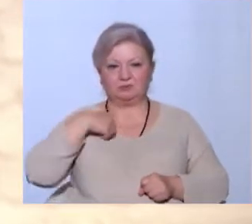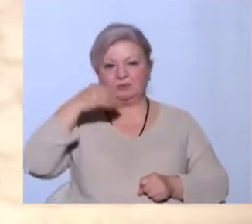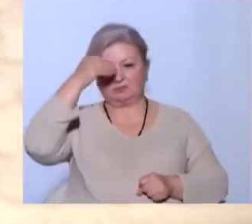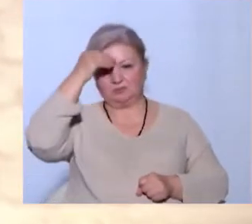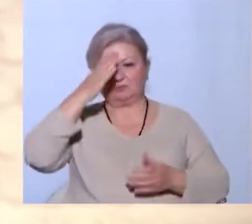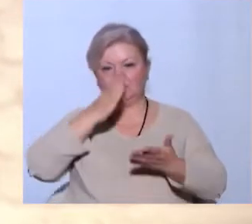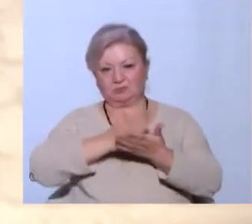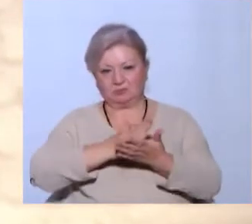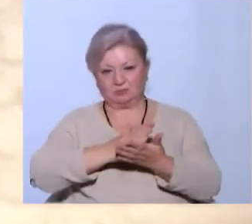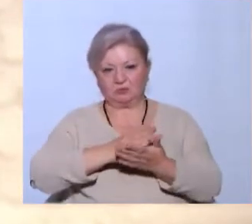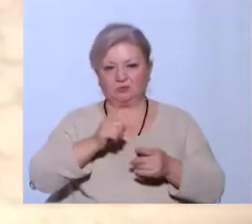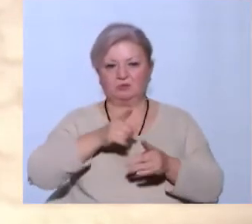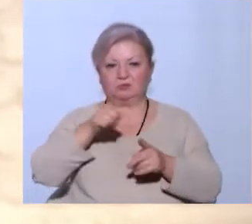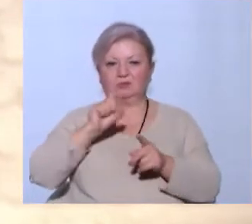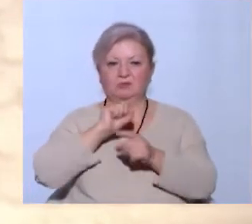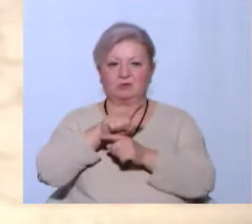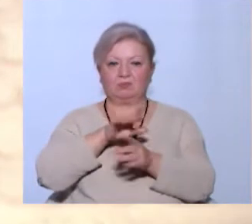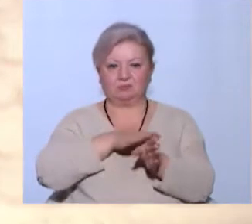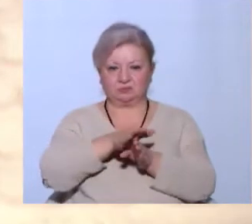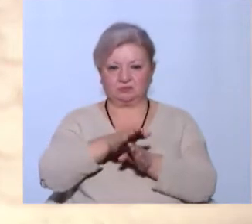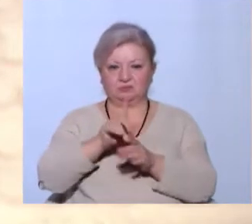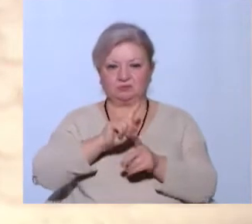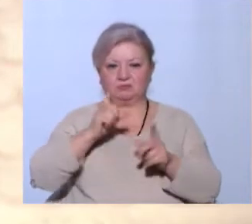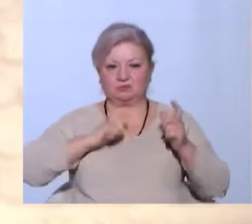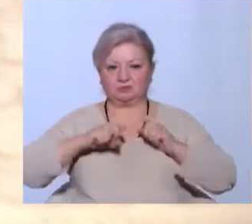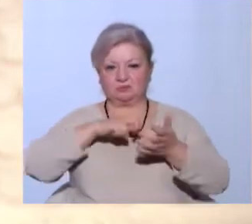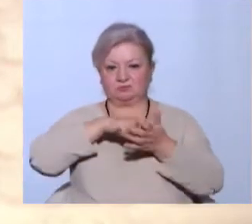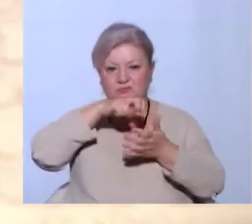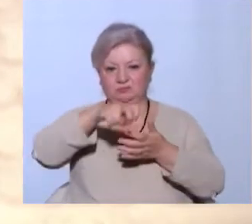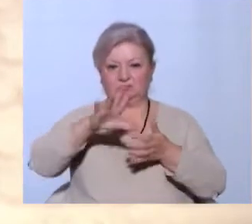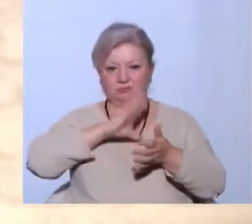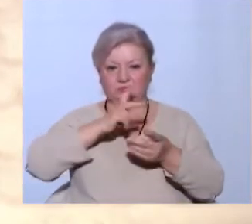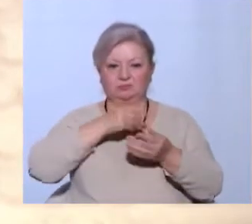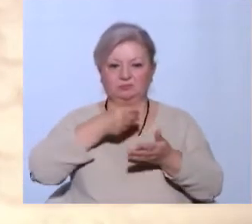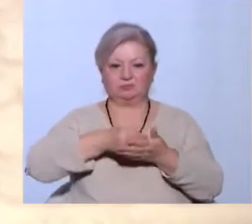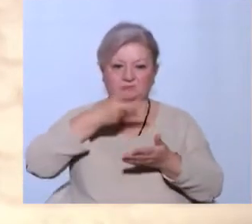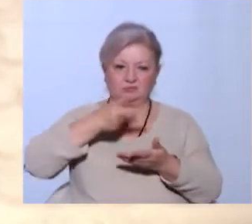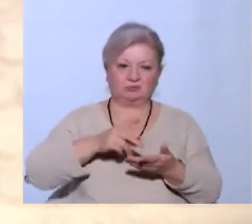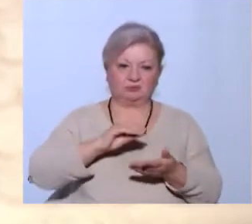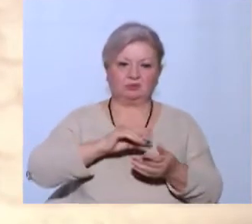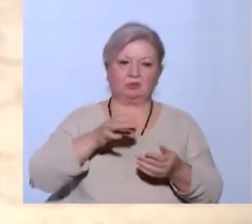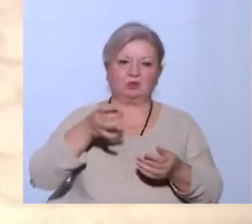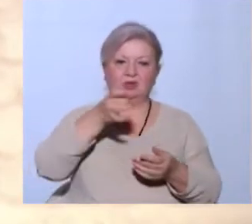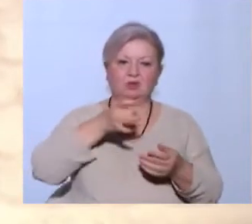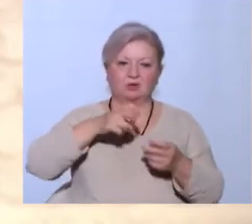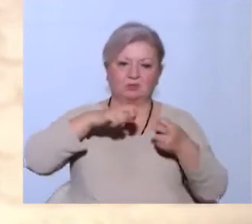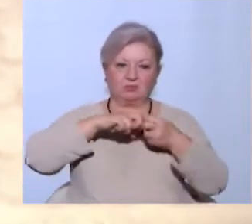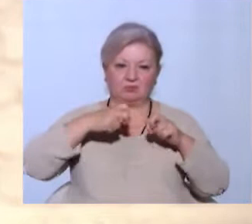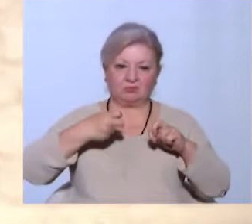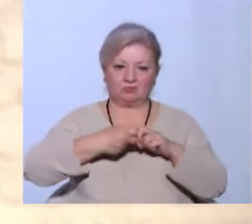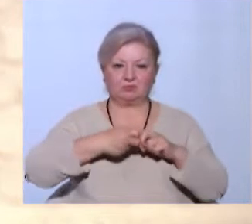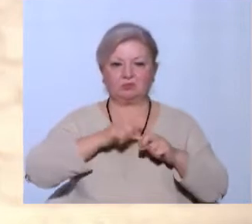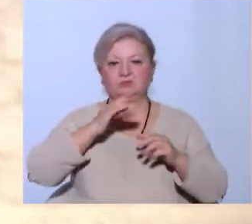დავალება შეასრულეთ, რაც თქვენი მასწავლებლებისათვის უნდა გადაგეგზავნათ და შეგეფასებინათ რეგიონის პრობლემები და